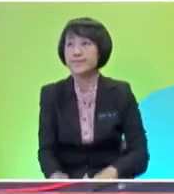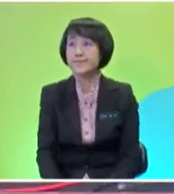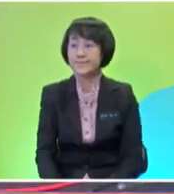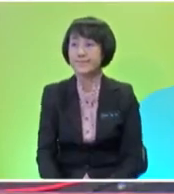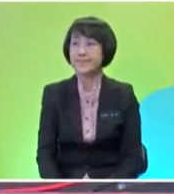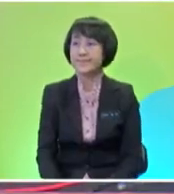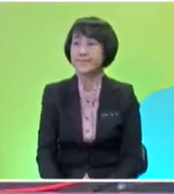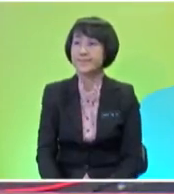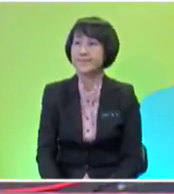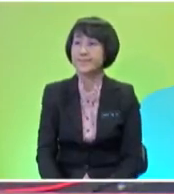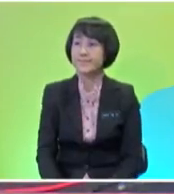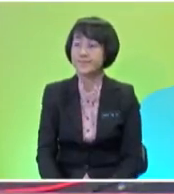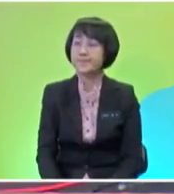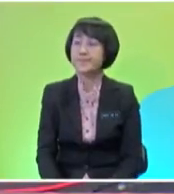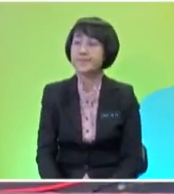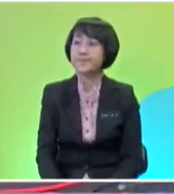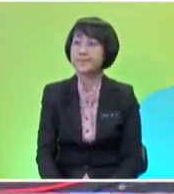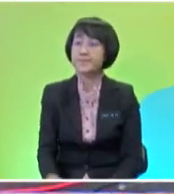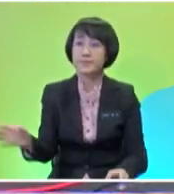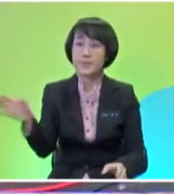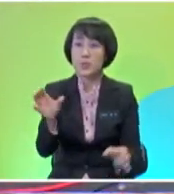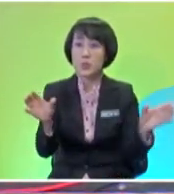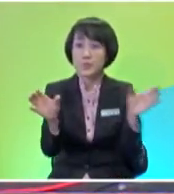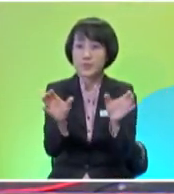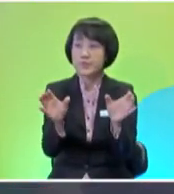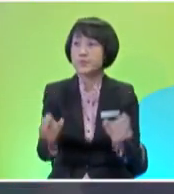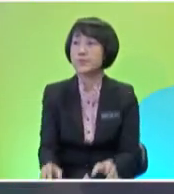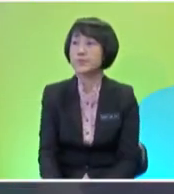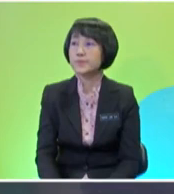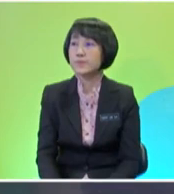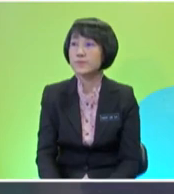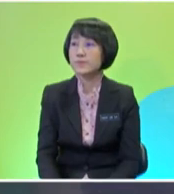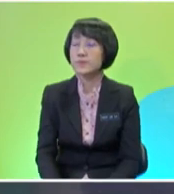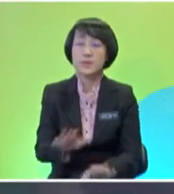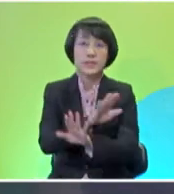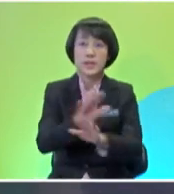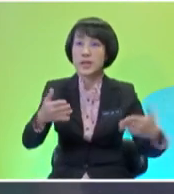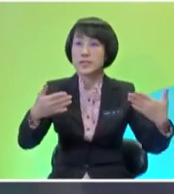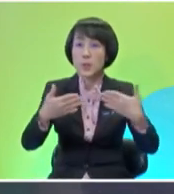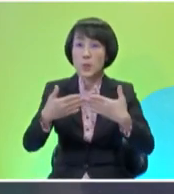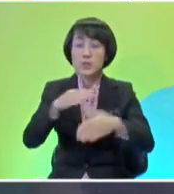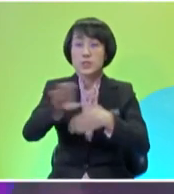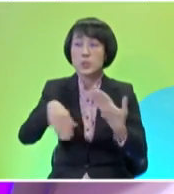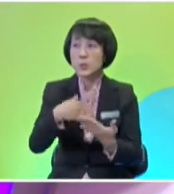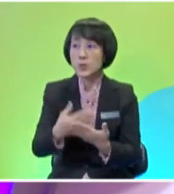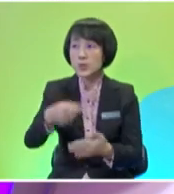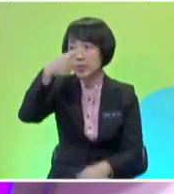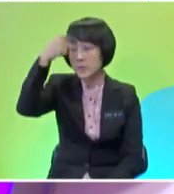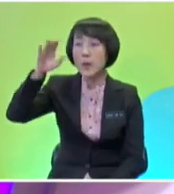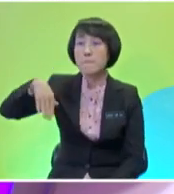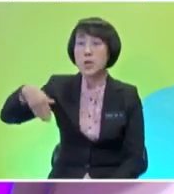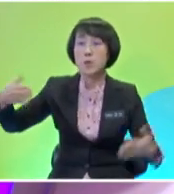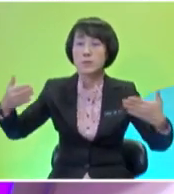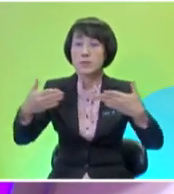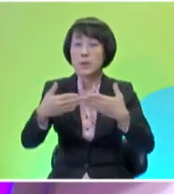beberapa sisi yang ada. Ada dua sisi. Okey, perlu diingatkan Ifan, jangan sambung semua dulu sebab kita tak sambung lagi wayar ni.